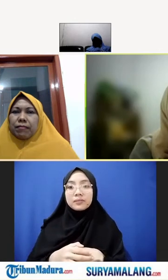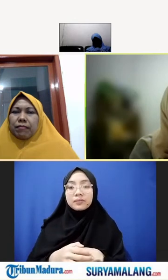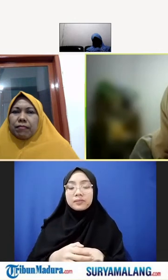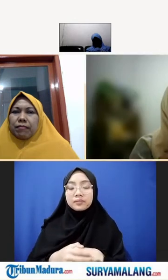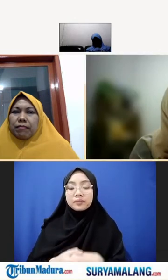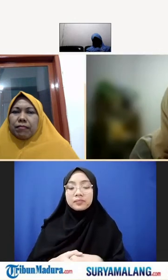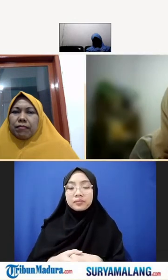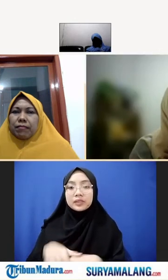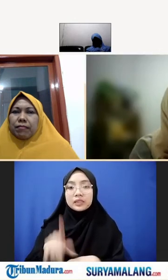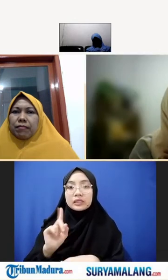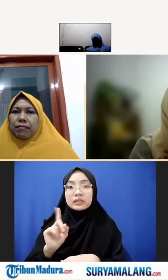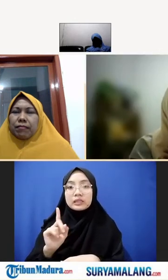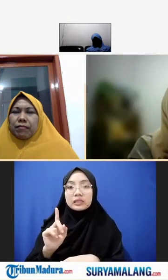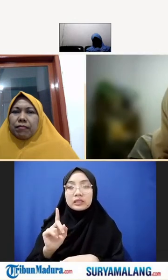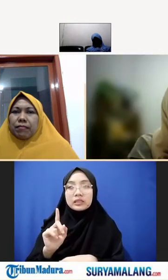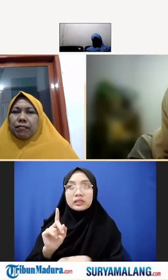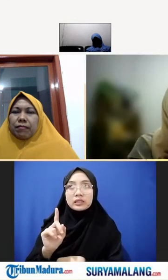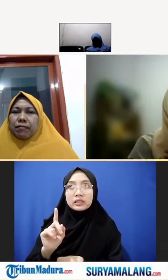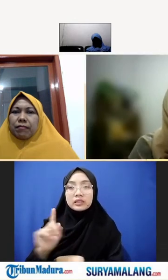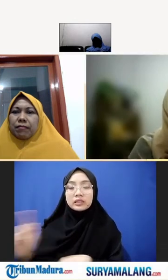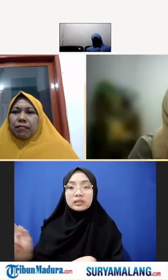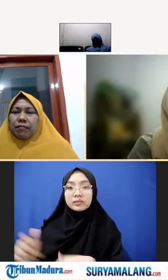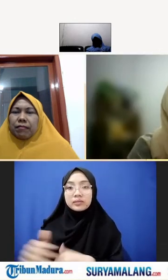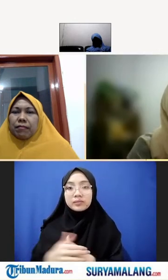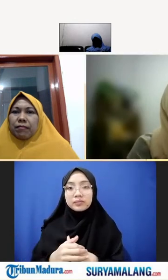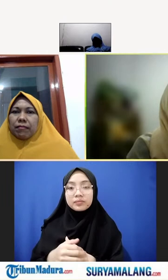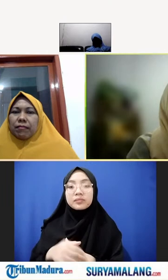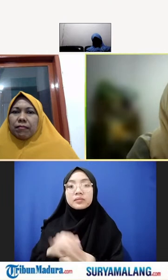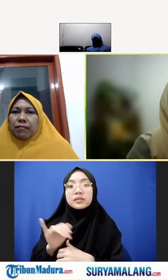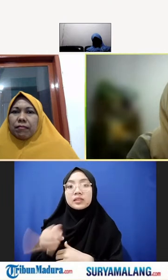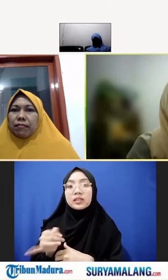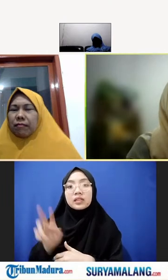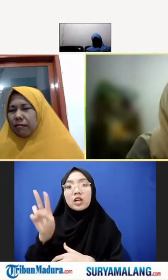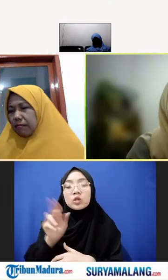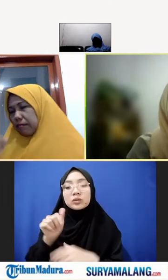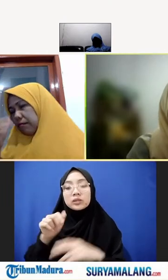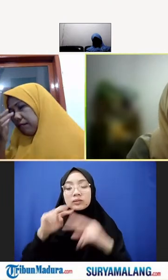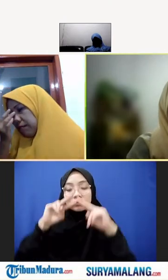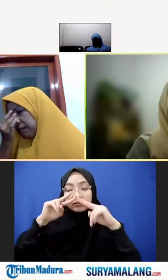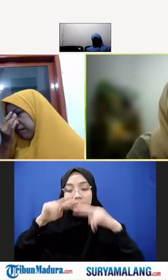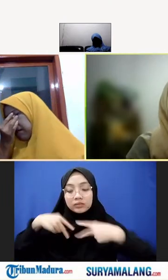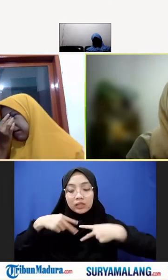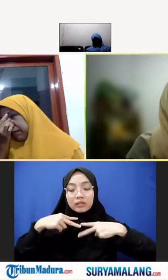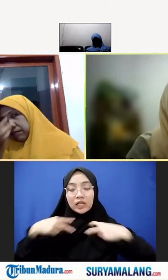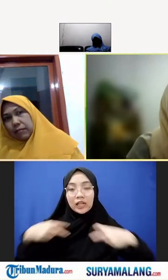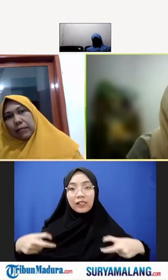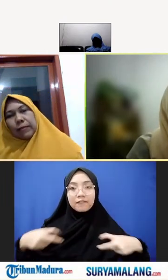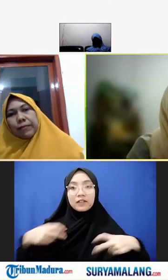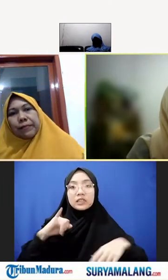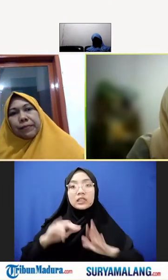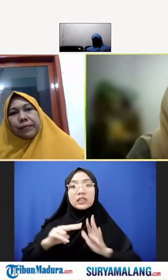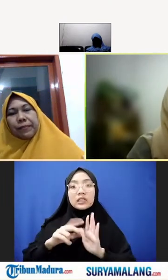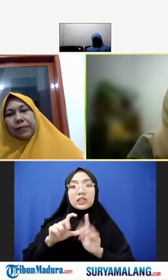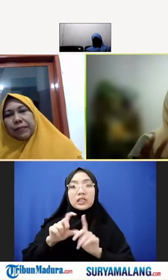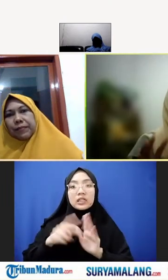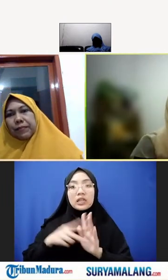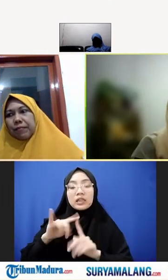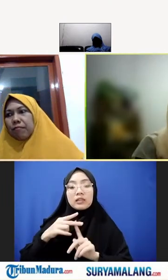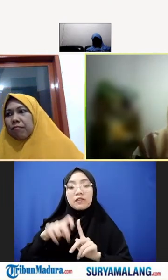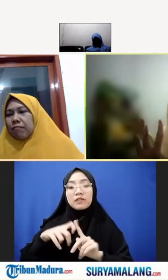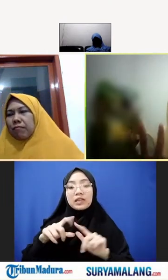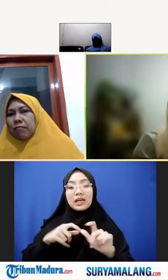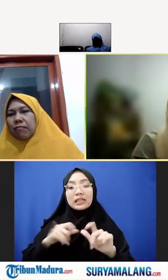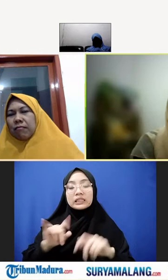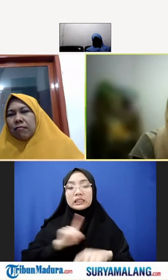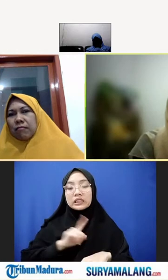Soalnya kalau itu jadi dia perlu bisa identifikasi dulu, ini tuh namanya marah. Kalau